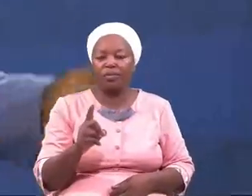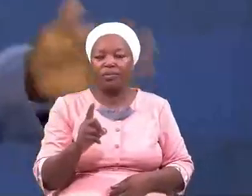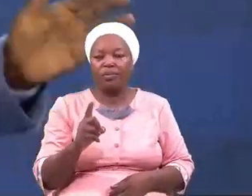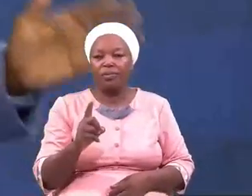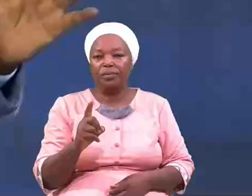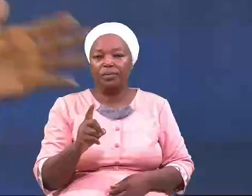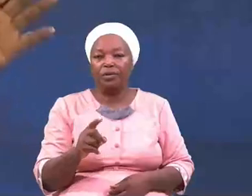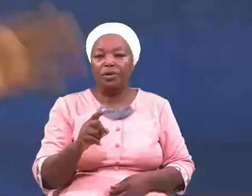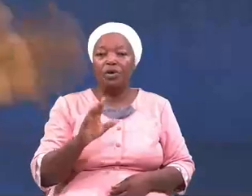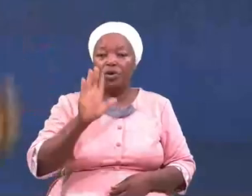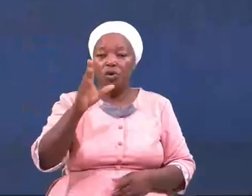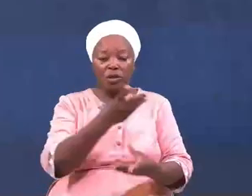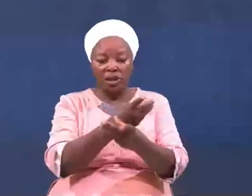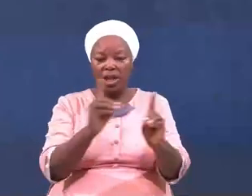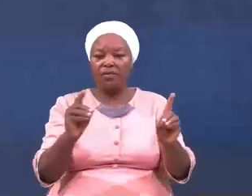garantie.